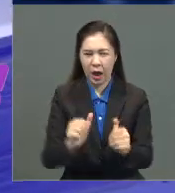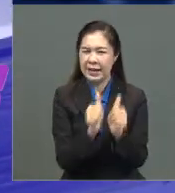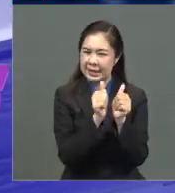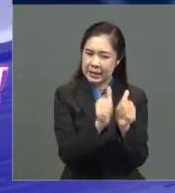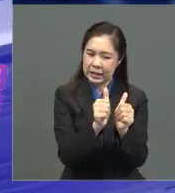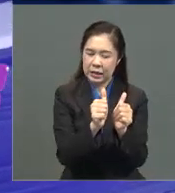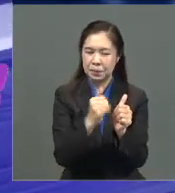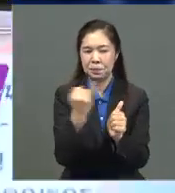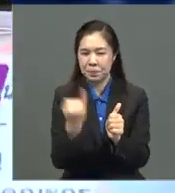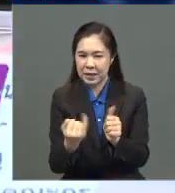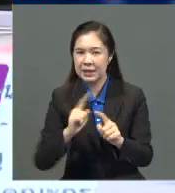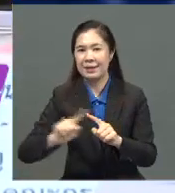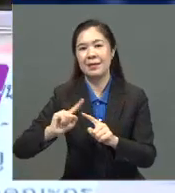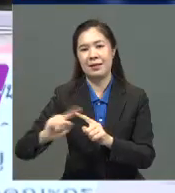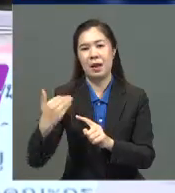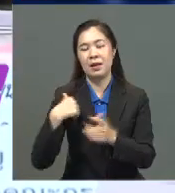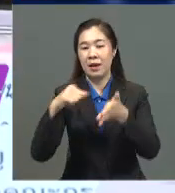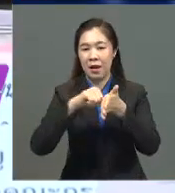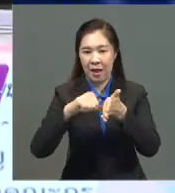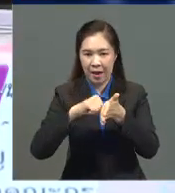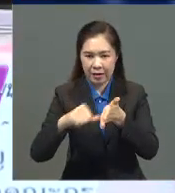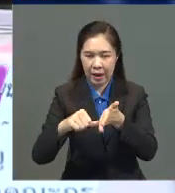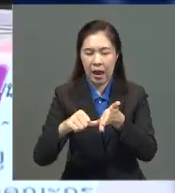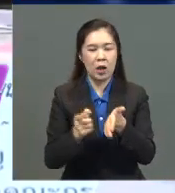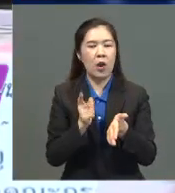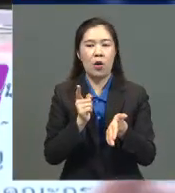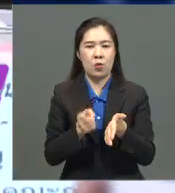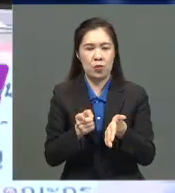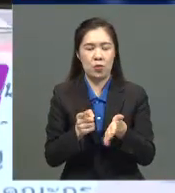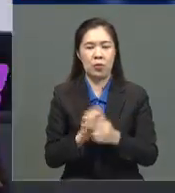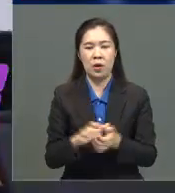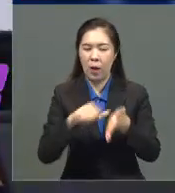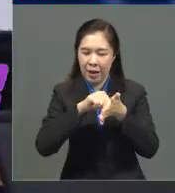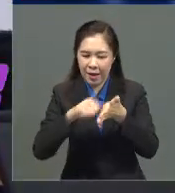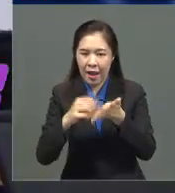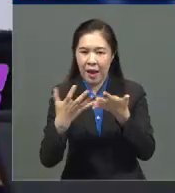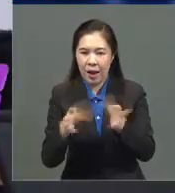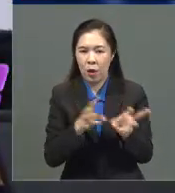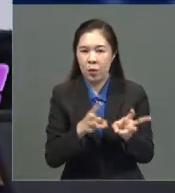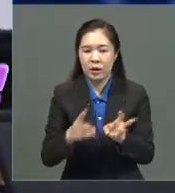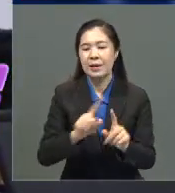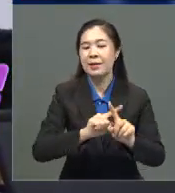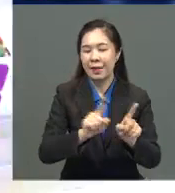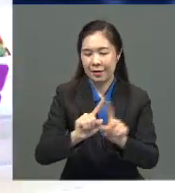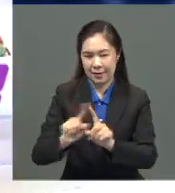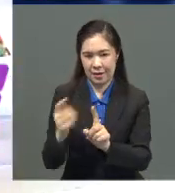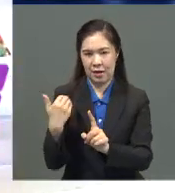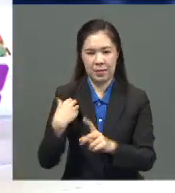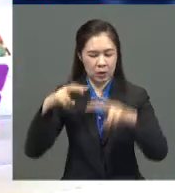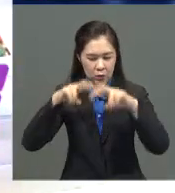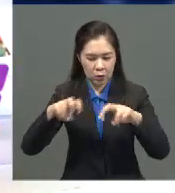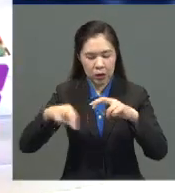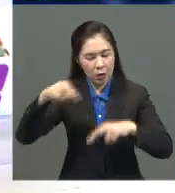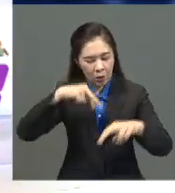ข้อเสียและแง่มุมต่างๆทั้งการให้แก้ไขและไม่ให้แก้ไขหรือแก้ไขรายการที่ต่างกันโดยได้ศึกษา